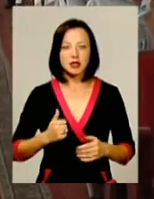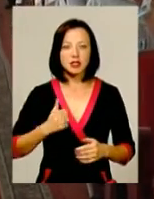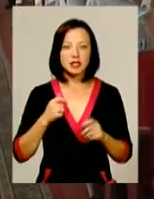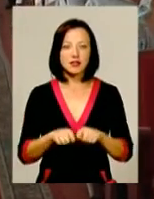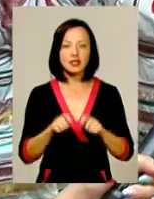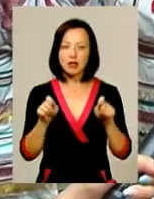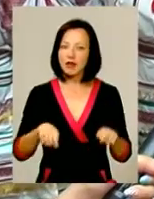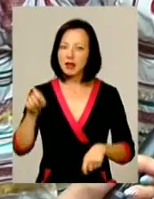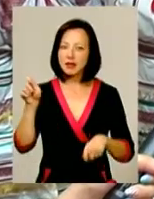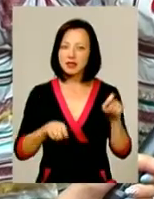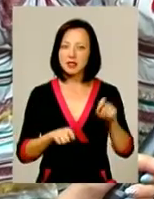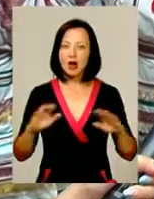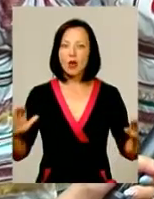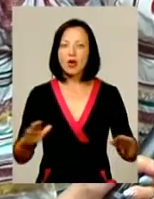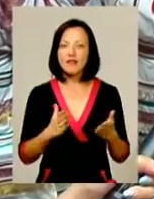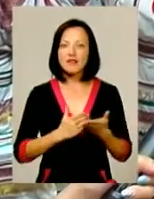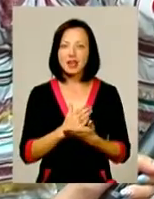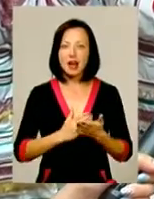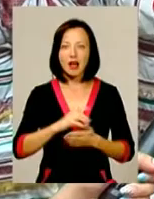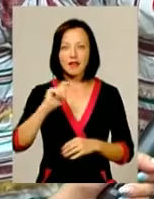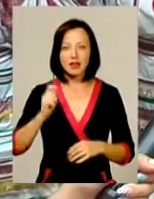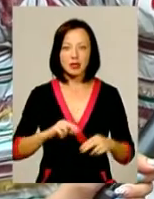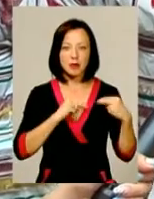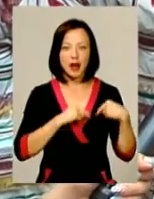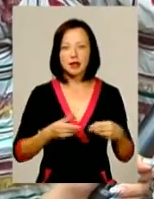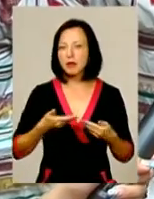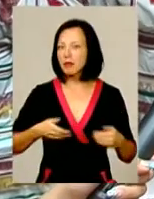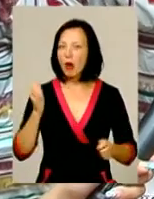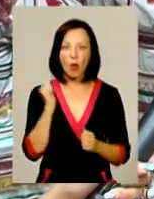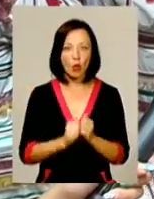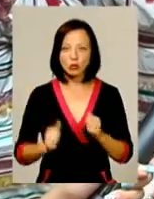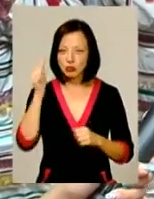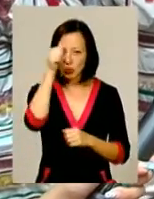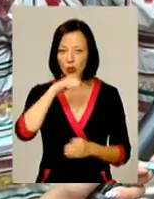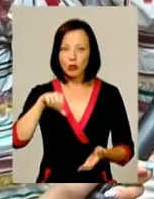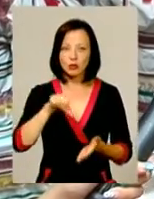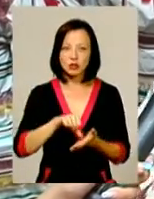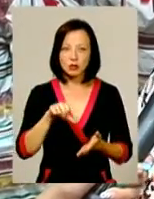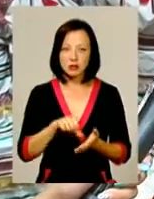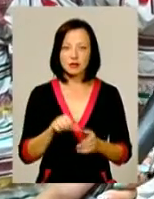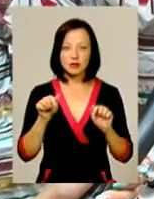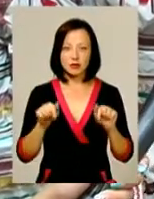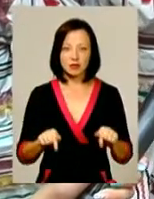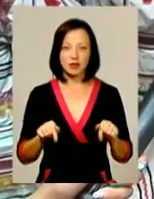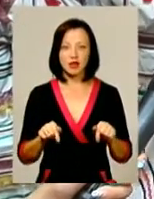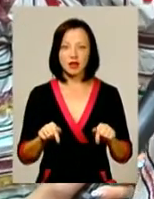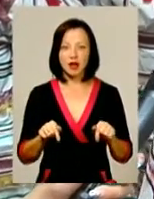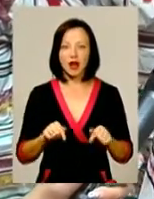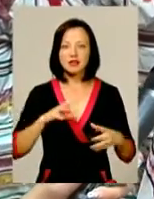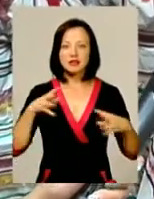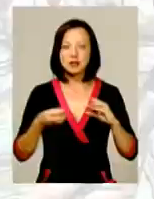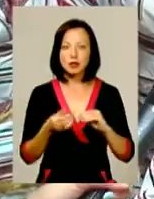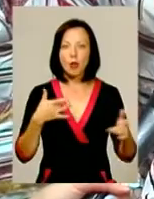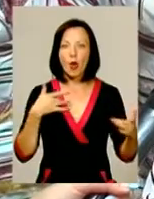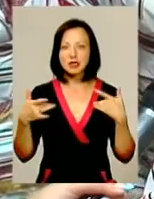відкривати фестиваль хорів ветеранів війни та праці. Ми кожного року приймаємо участь у звітному концерті